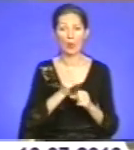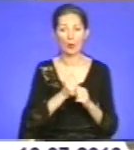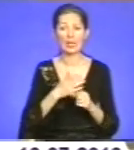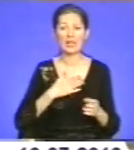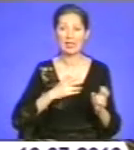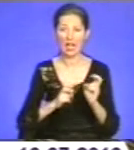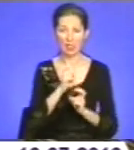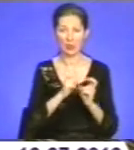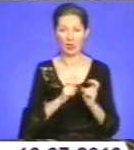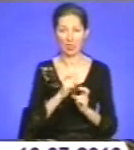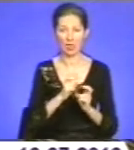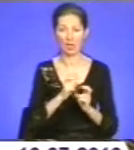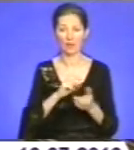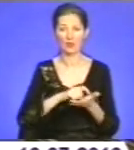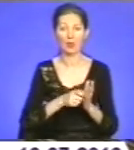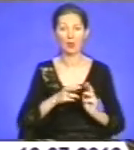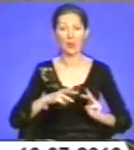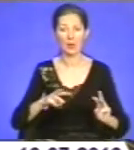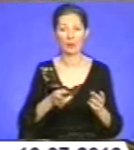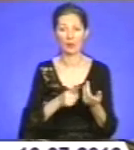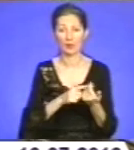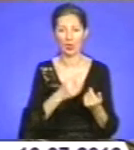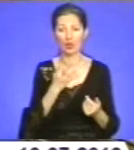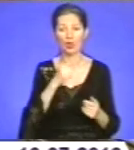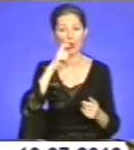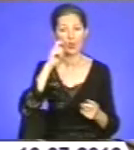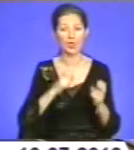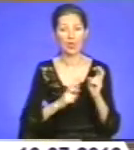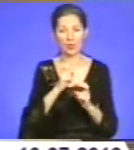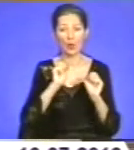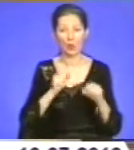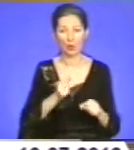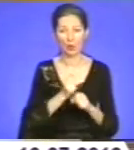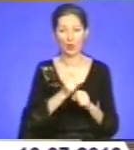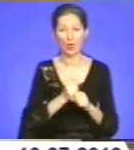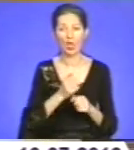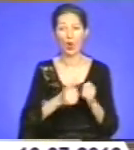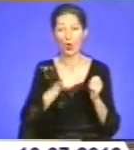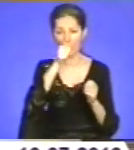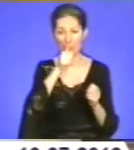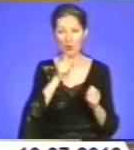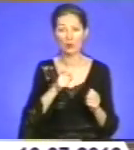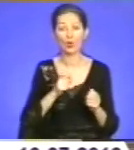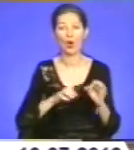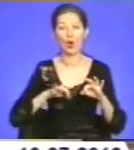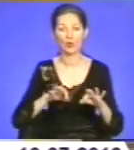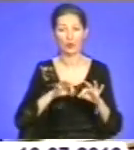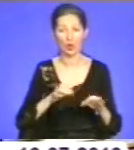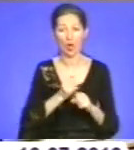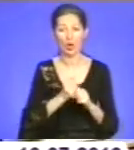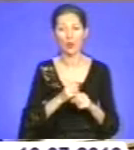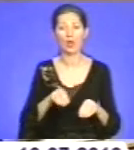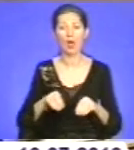прежде всего. У Кабміні підрахували, 4 українських заводи можуть виробляти щомісяця по 100 авто. Координація роботи підприємств та